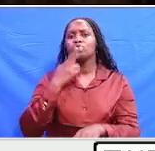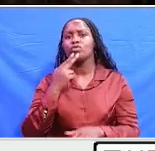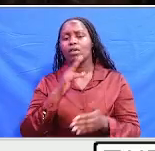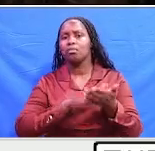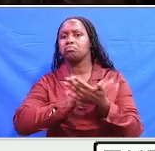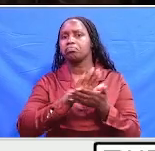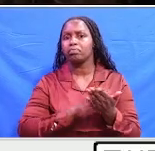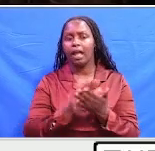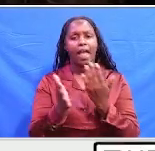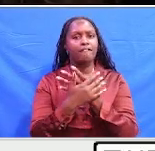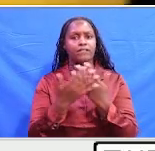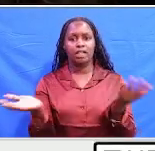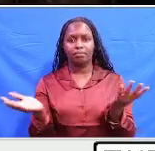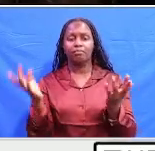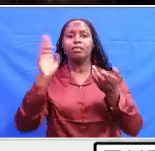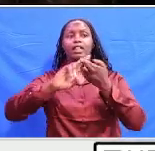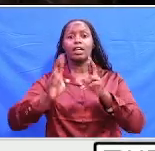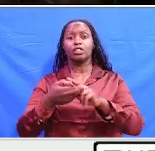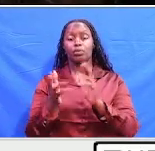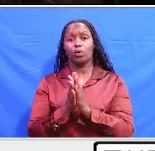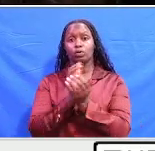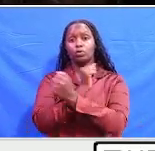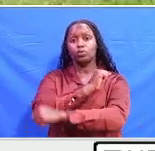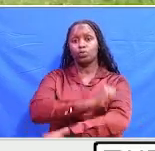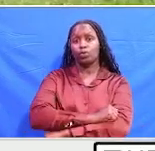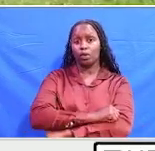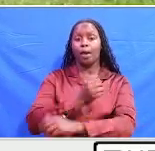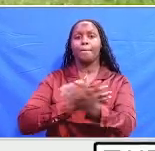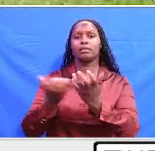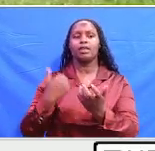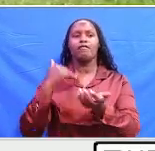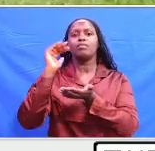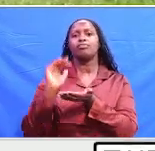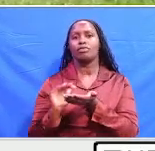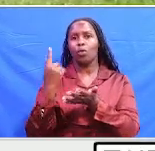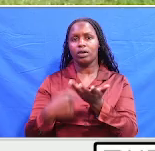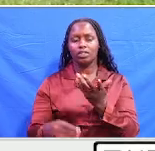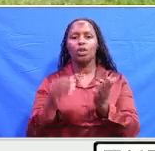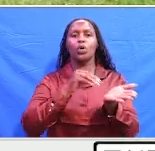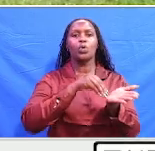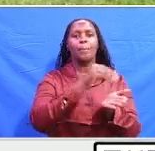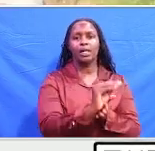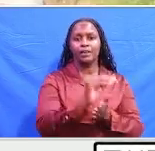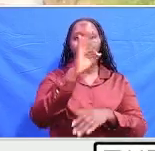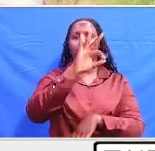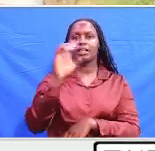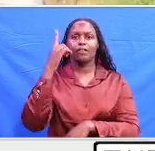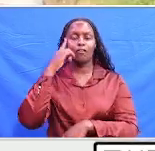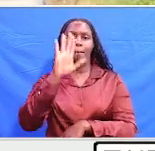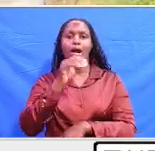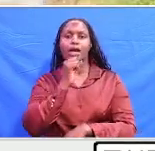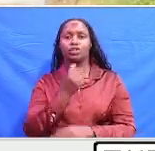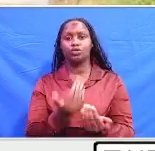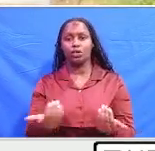sana. Uhusiano huu wa kibiashara na shule hii umempunguzia gharama ya kusomesha wajukuu wake, kando na kuwa na